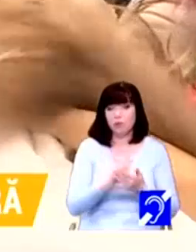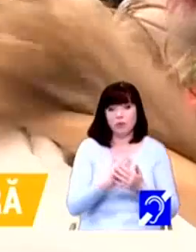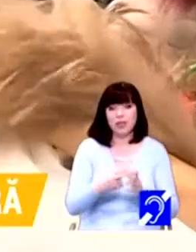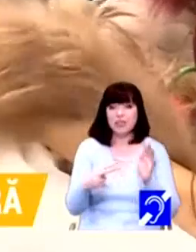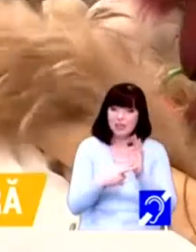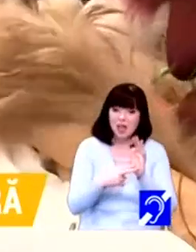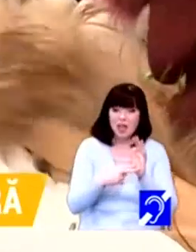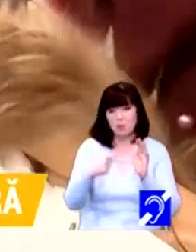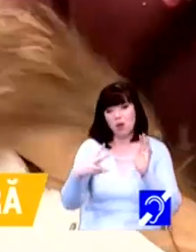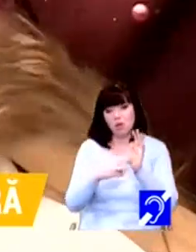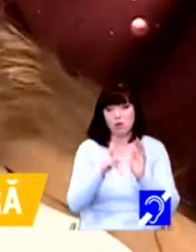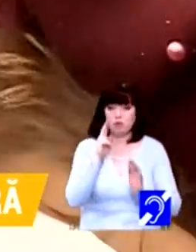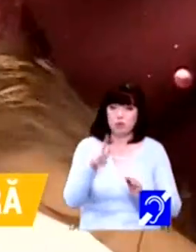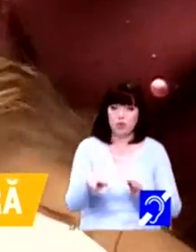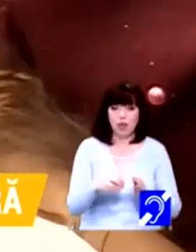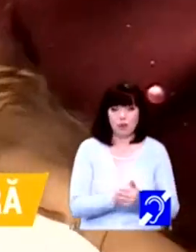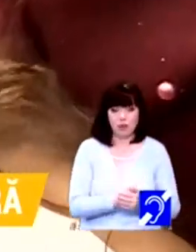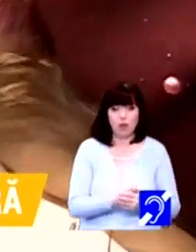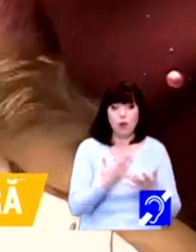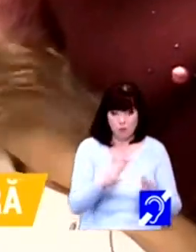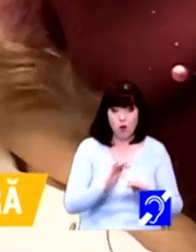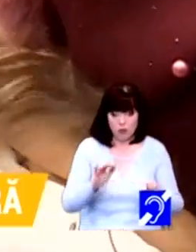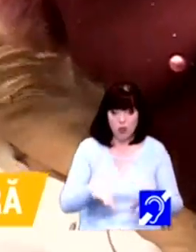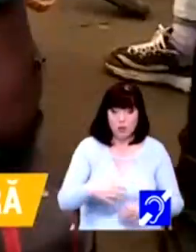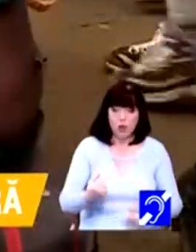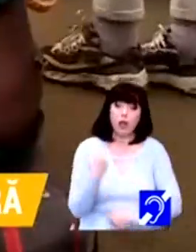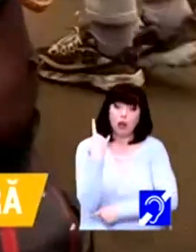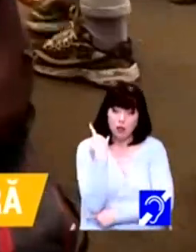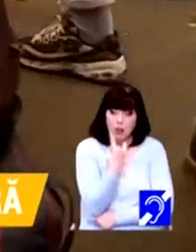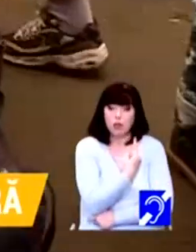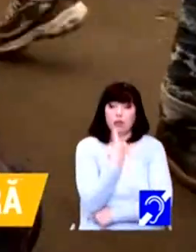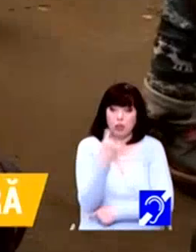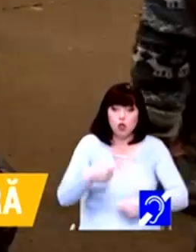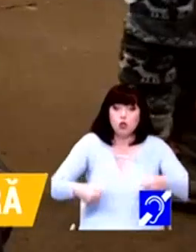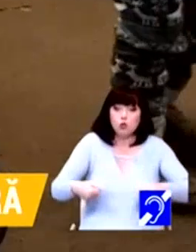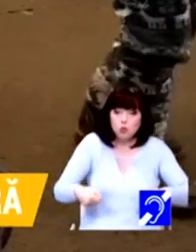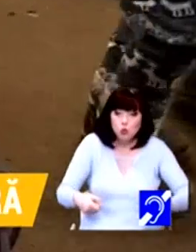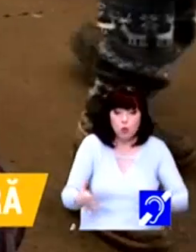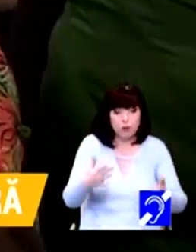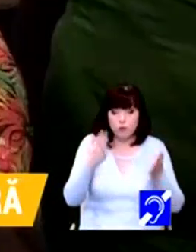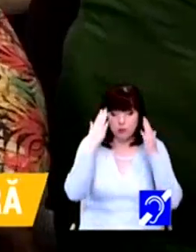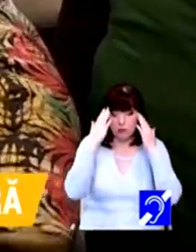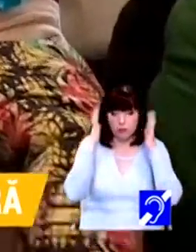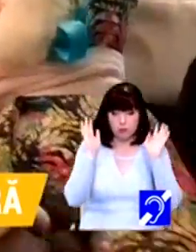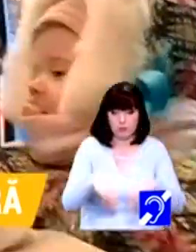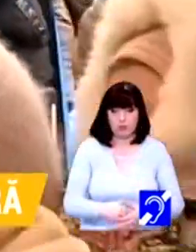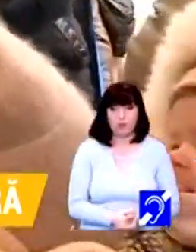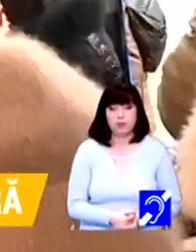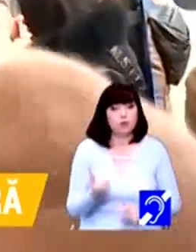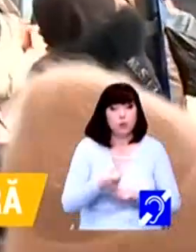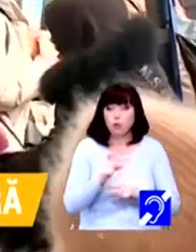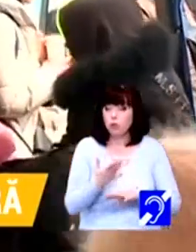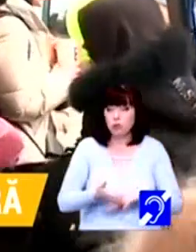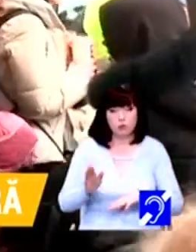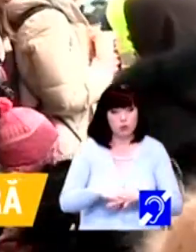наверное, 8 шли, да. Вот с детками всю дорогу на руках, с сумками, дурдом. Было трудно пешком? Очень трудно,